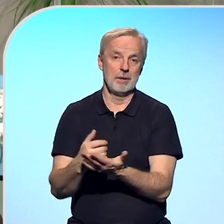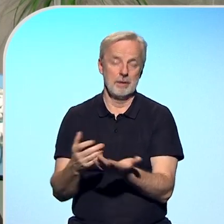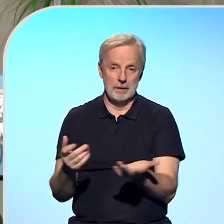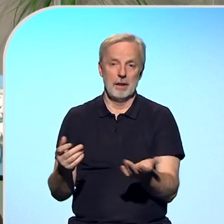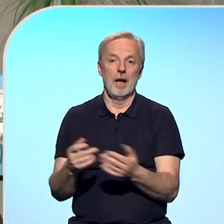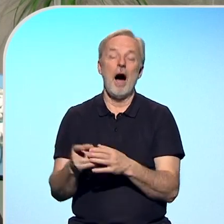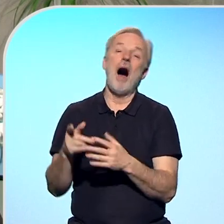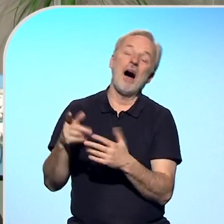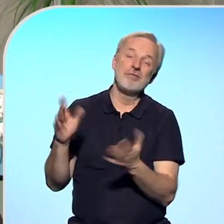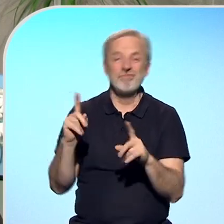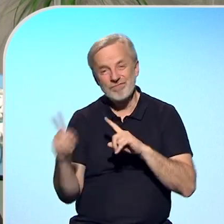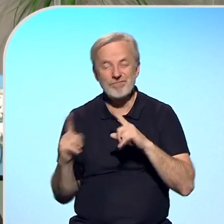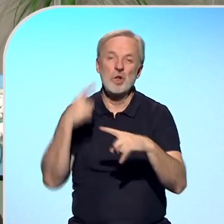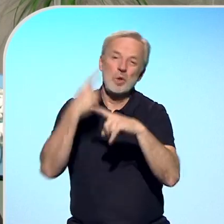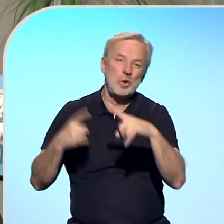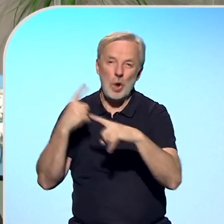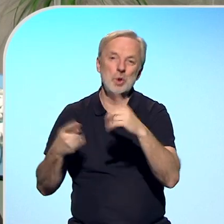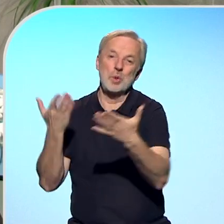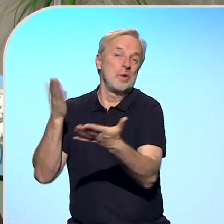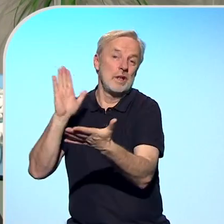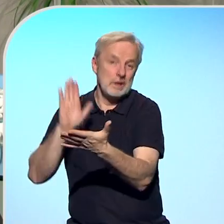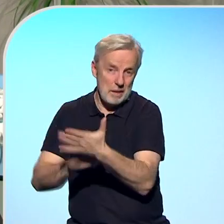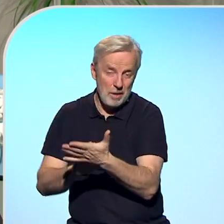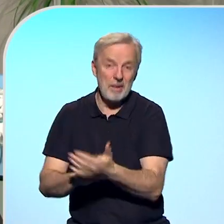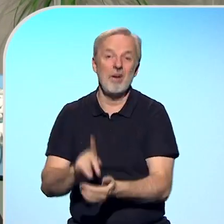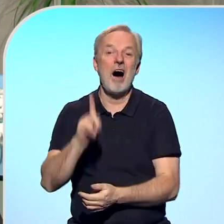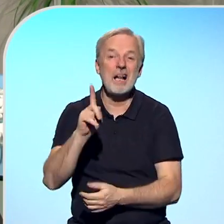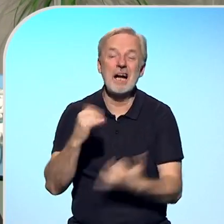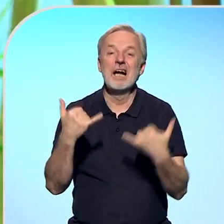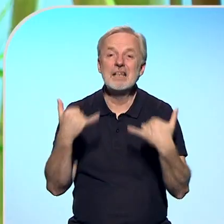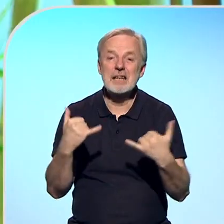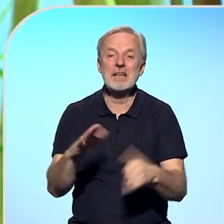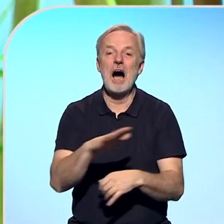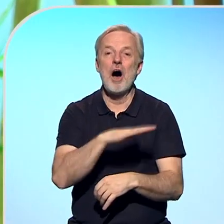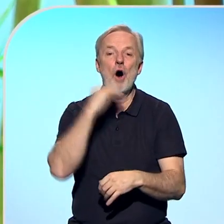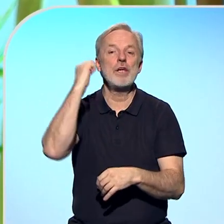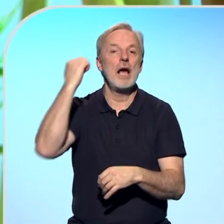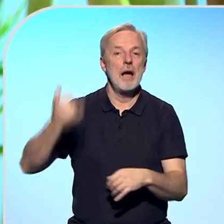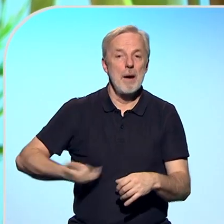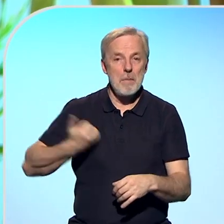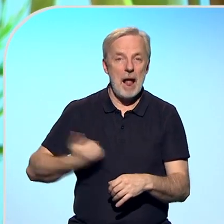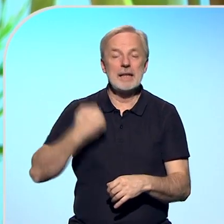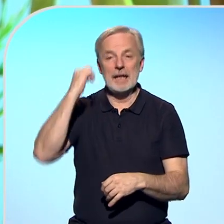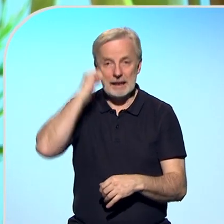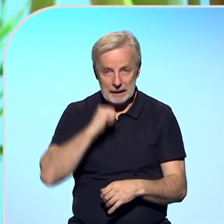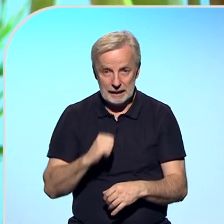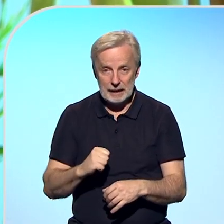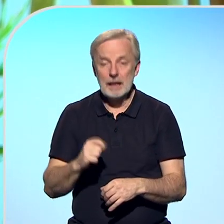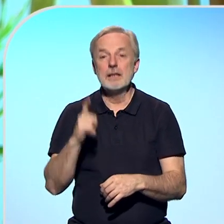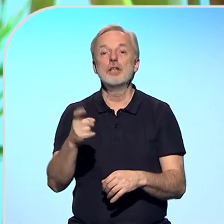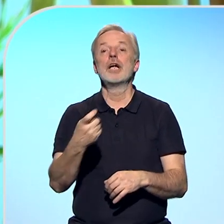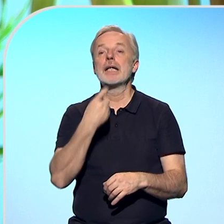Čo sa im šťastí podarilo. Na druhou stranu, dnes to tým pádom mladé páry riešia tak, že sa tú hotovosť, ktorú častokrát